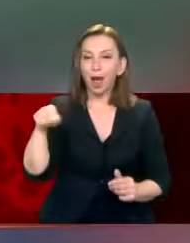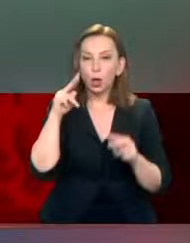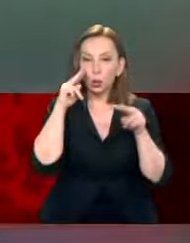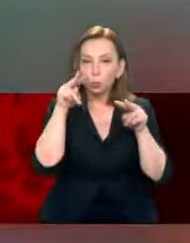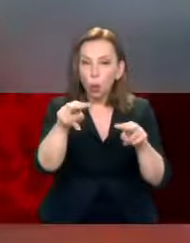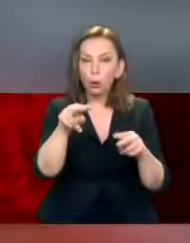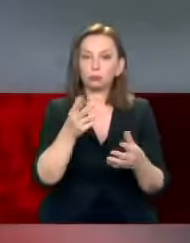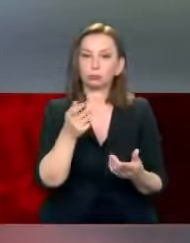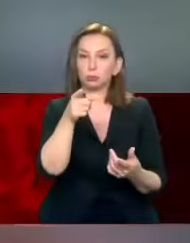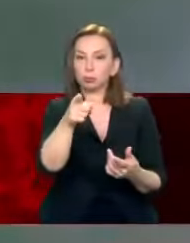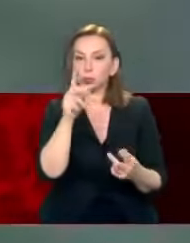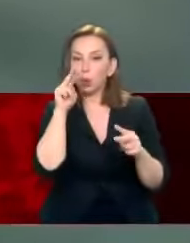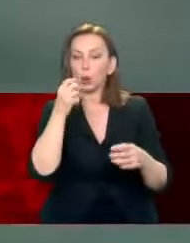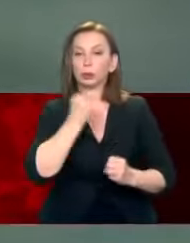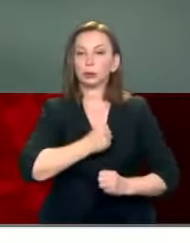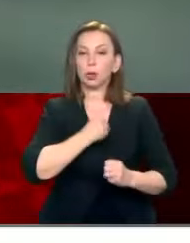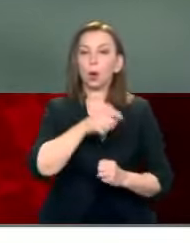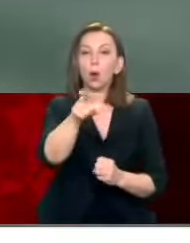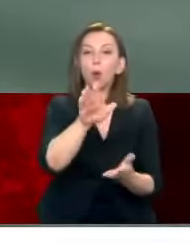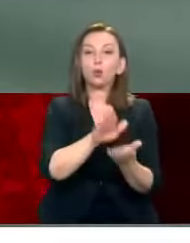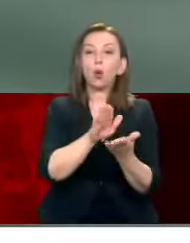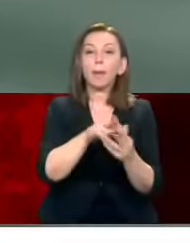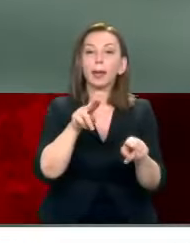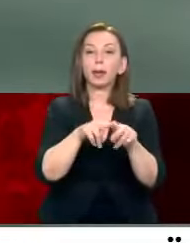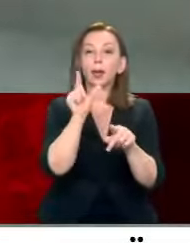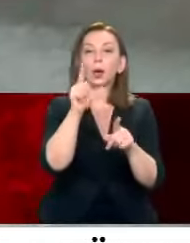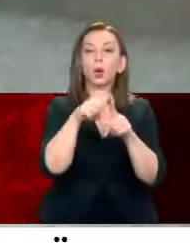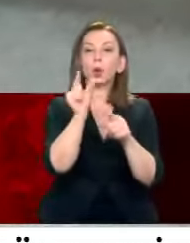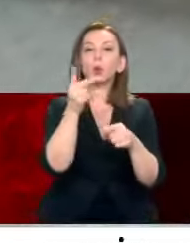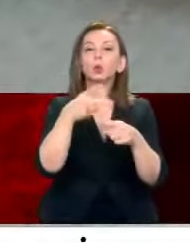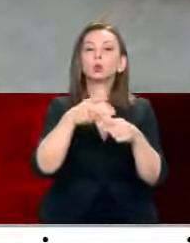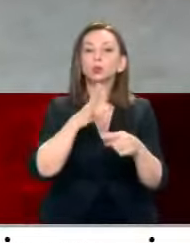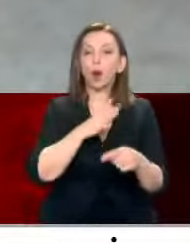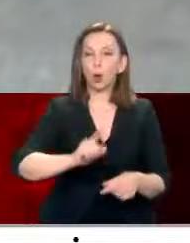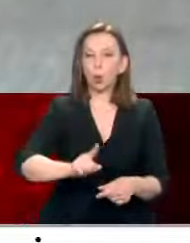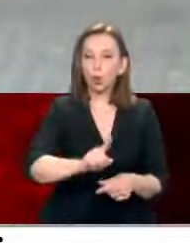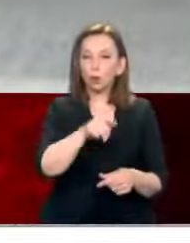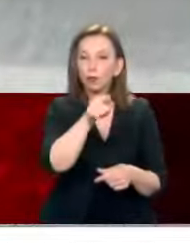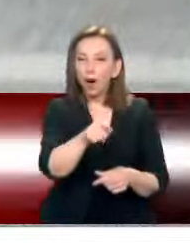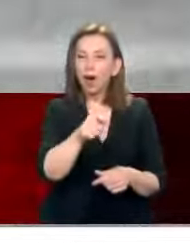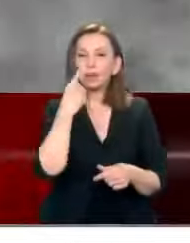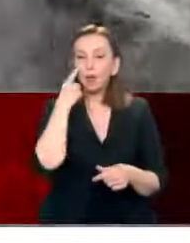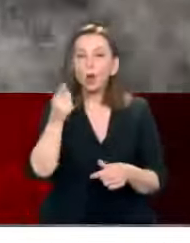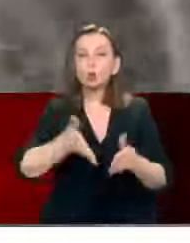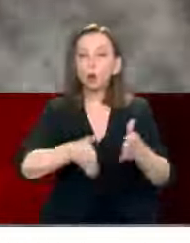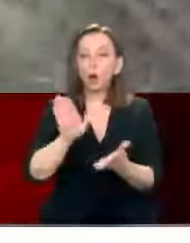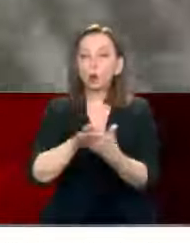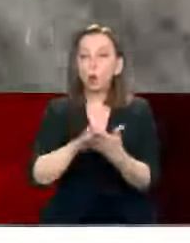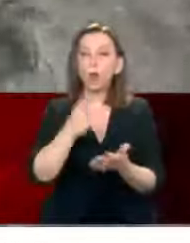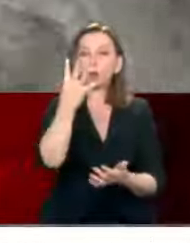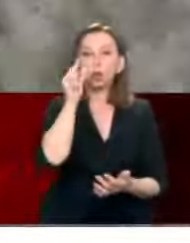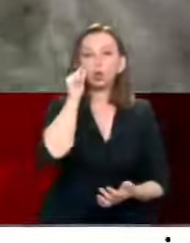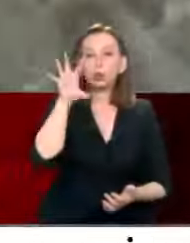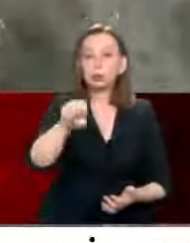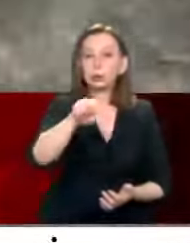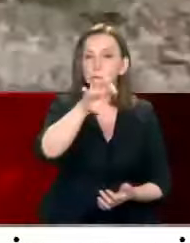olmuştu. O köpeğin kuduz olduğu tespit edildi. Şanlıurfa'da iki farklı mahallede de 4 kişiyi ısırmıştı sokak köpekleri.